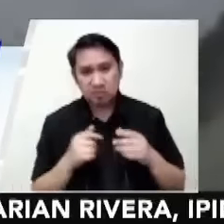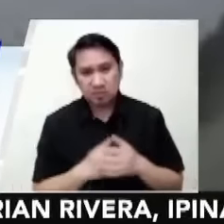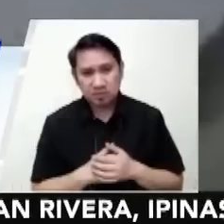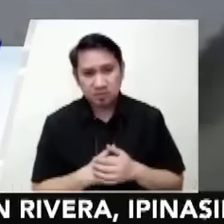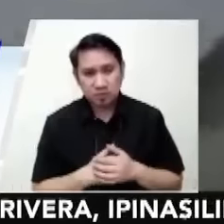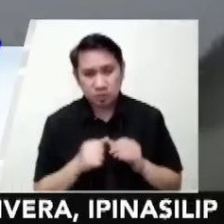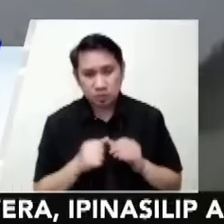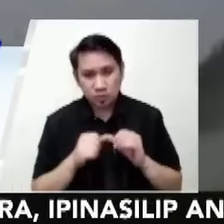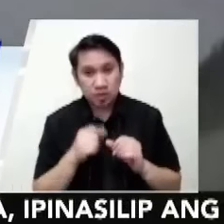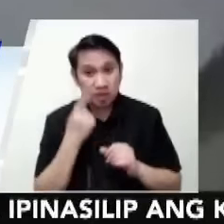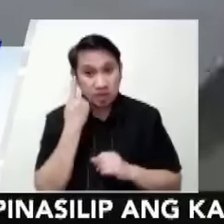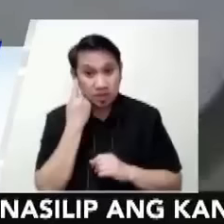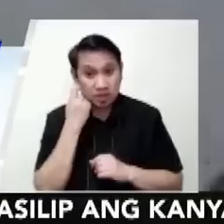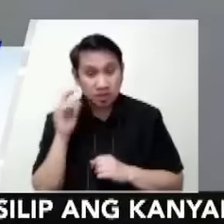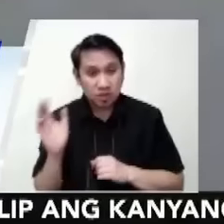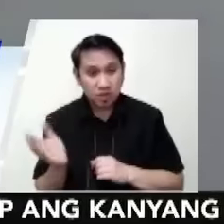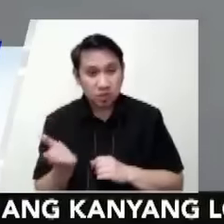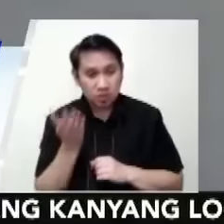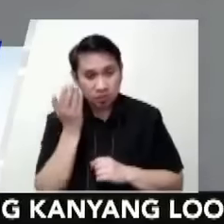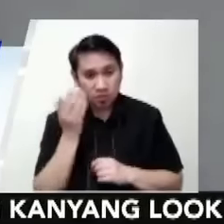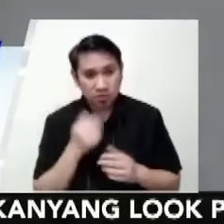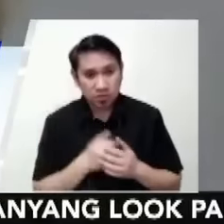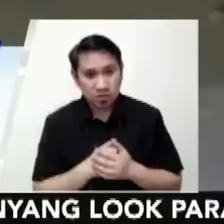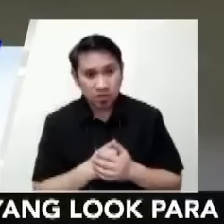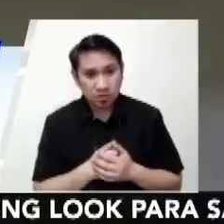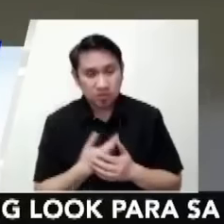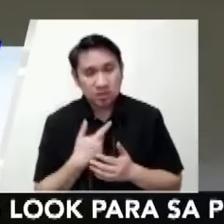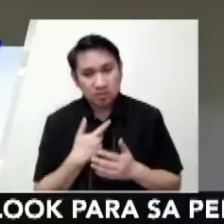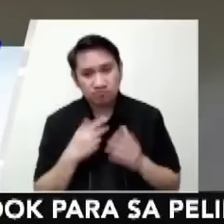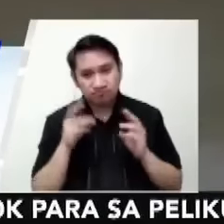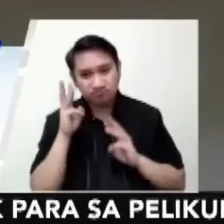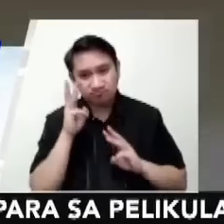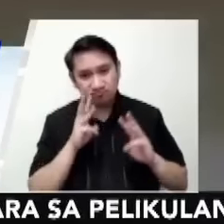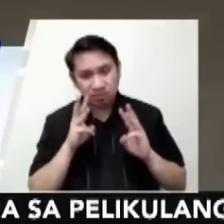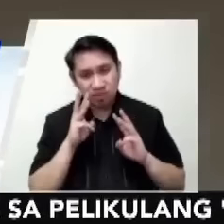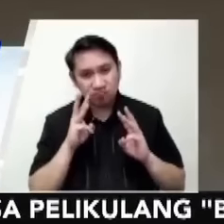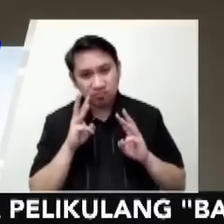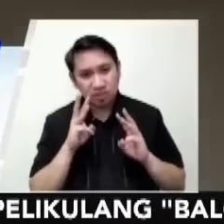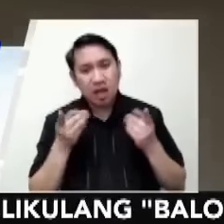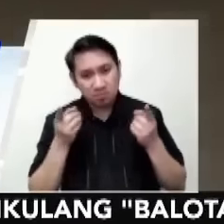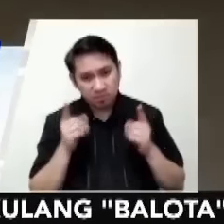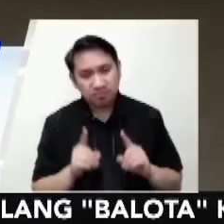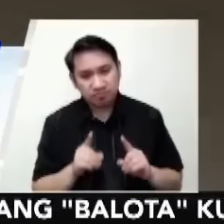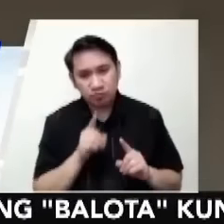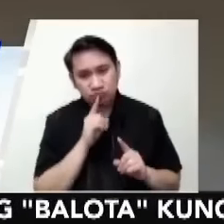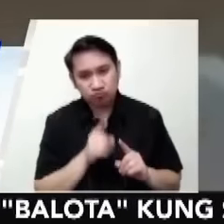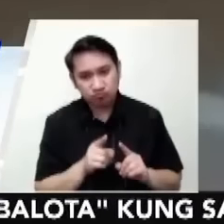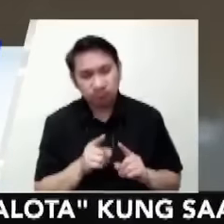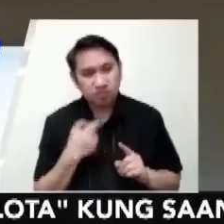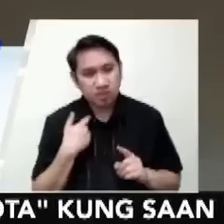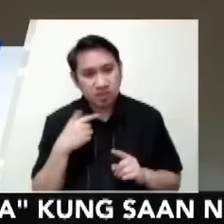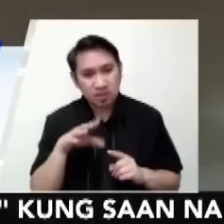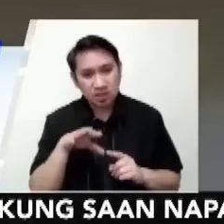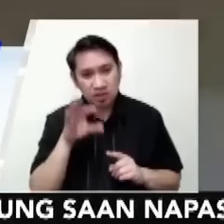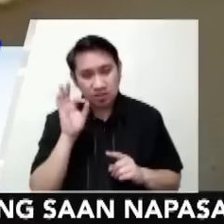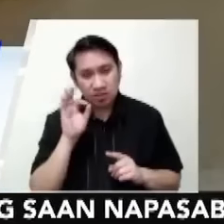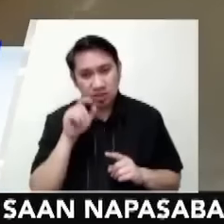Kaninang umaga, nakumpirma ang pinangangambahan. Natagpo ang nakalutang ang labi ng bata sa ilog sa Marilao,